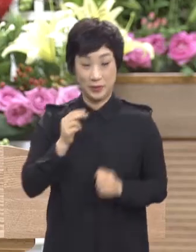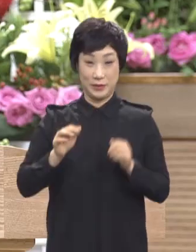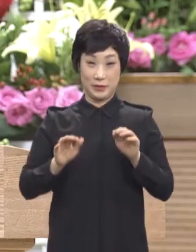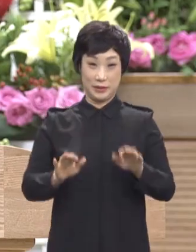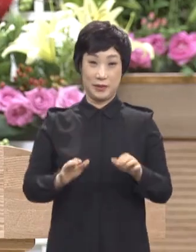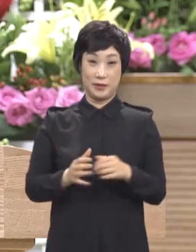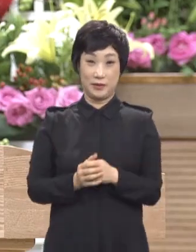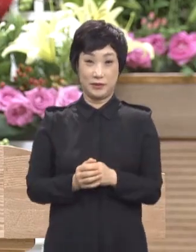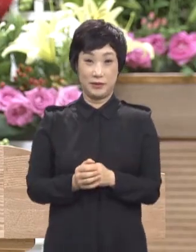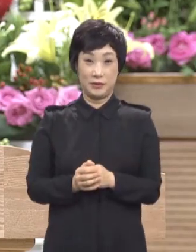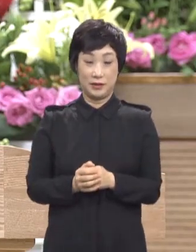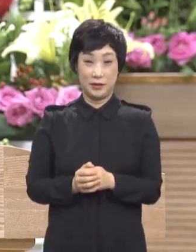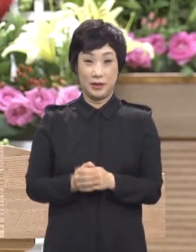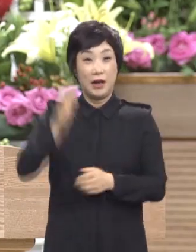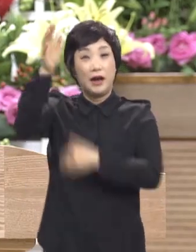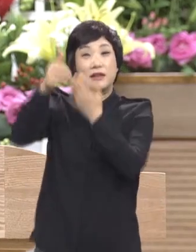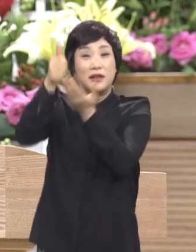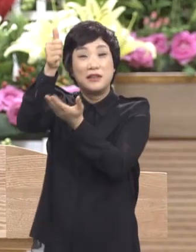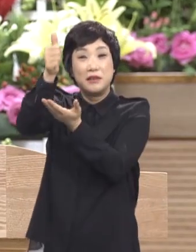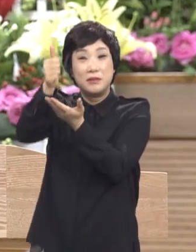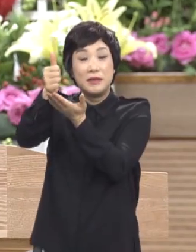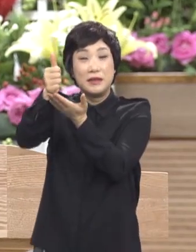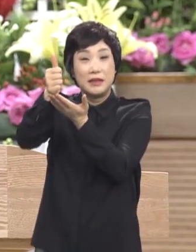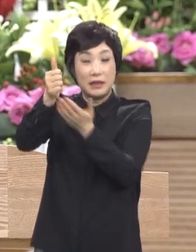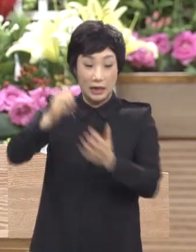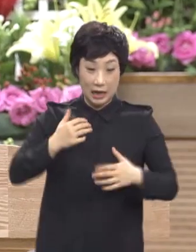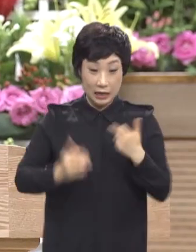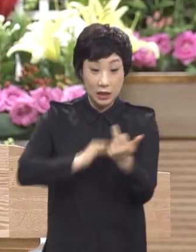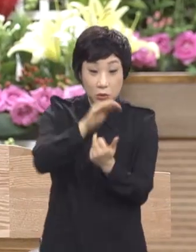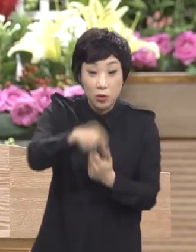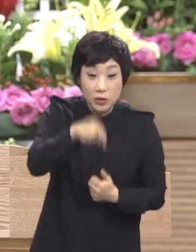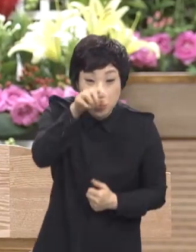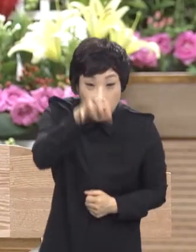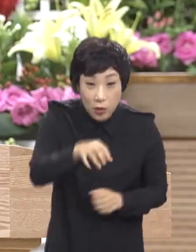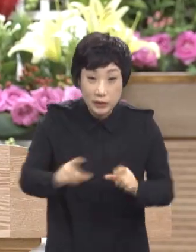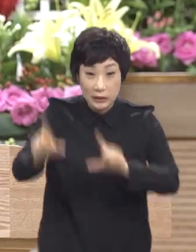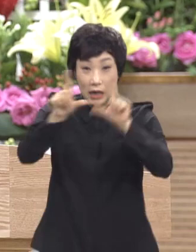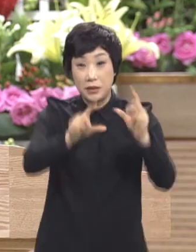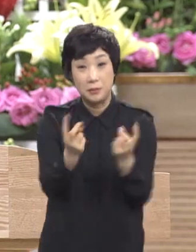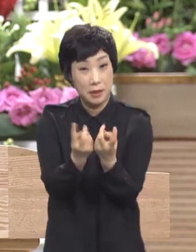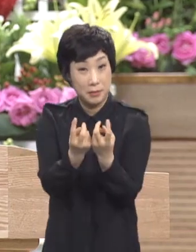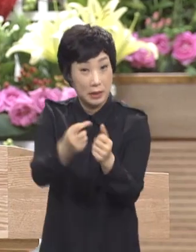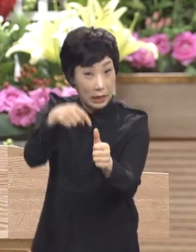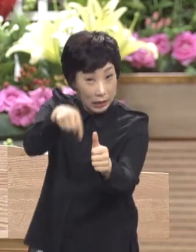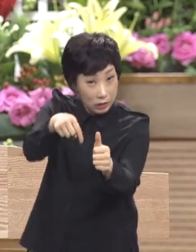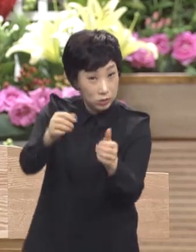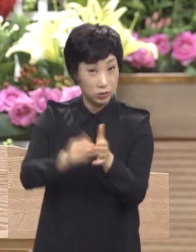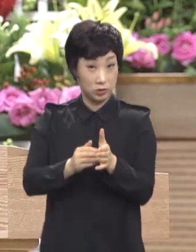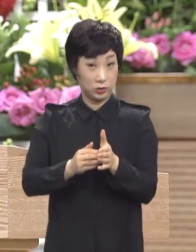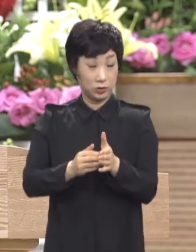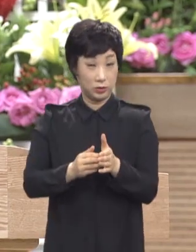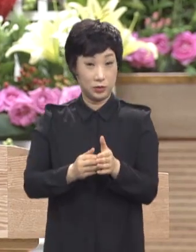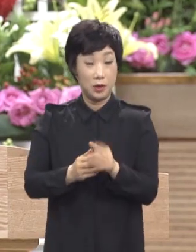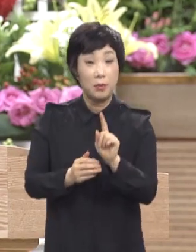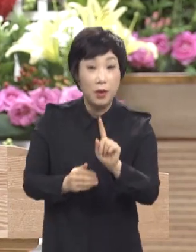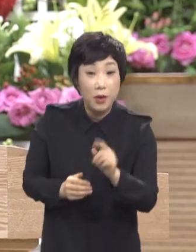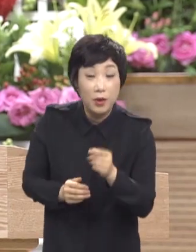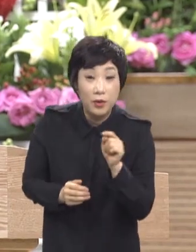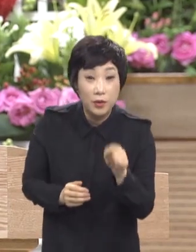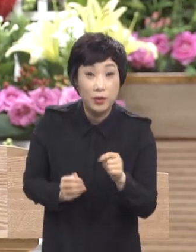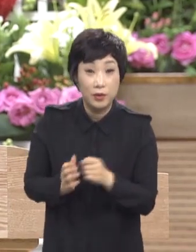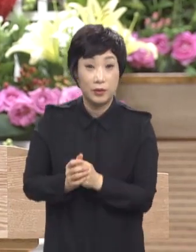하나님께서 동산에서 사는 법을 가르쳐드려요. 이것은